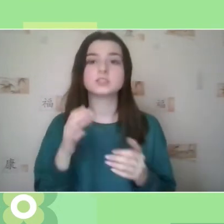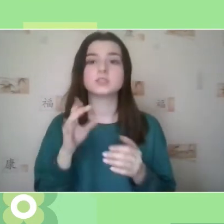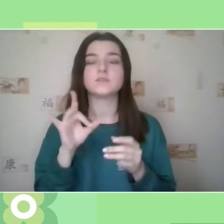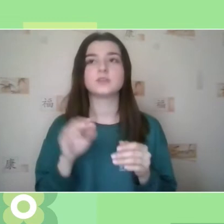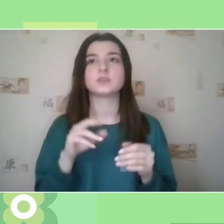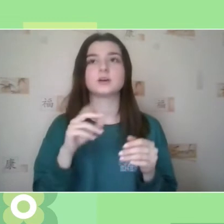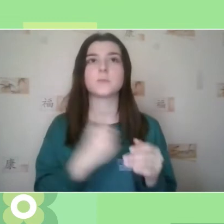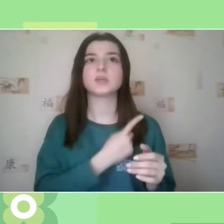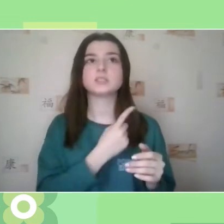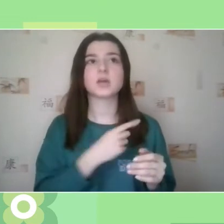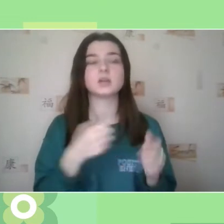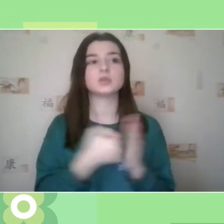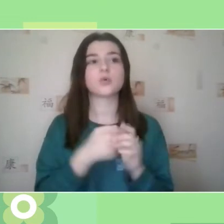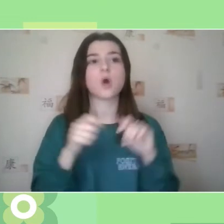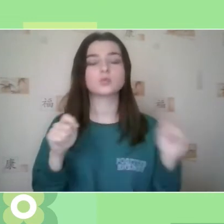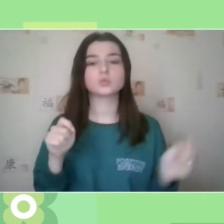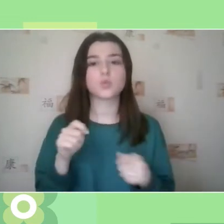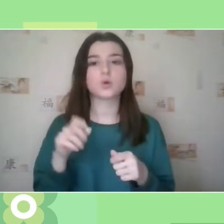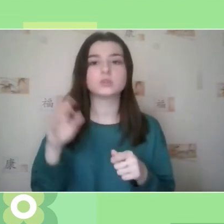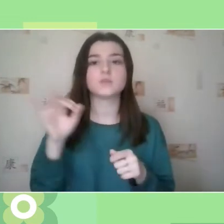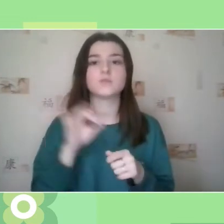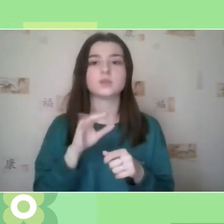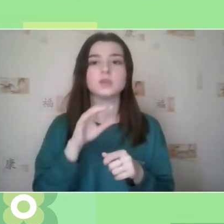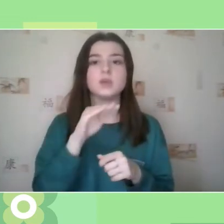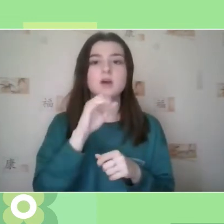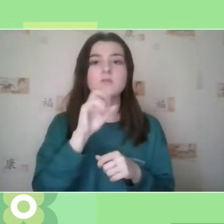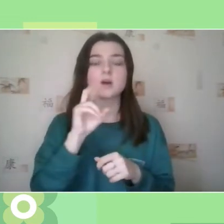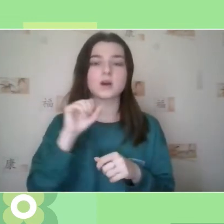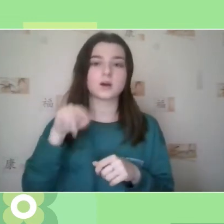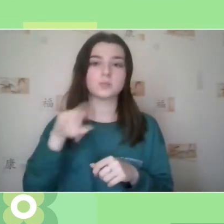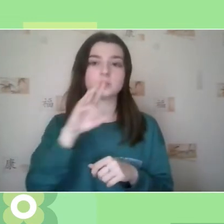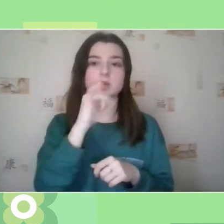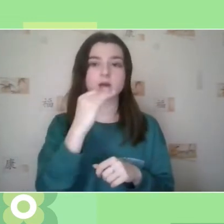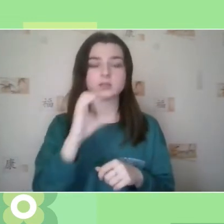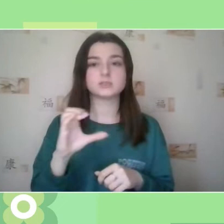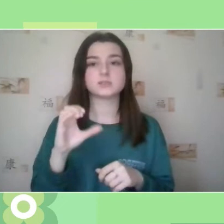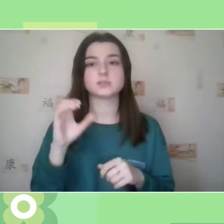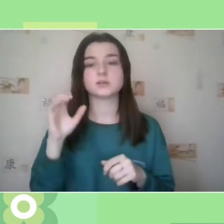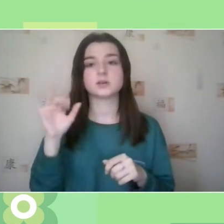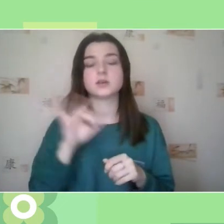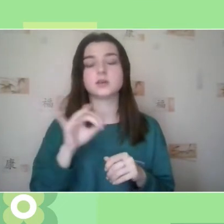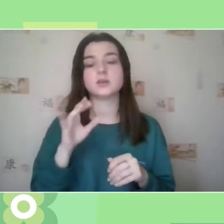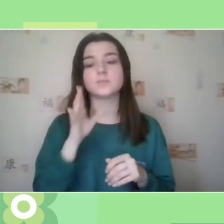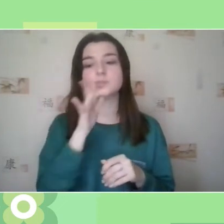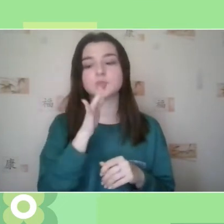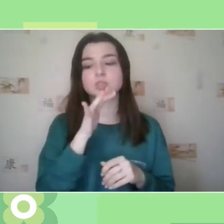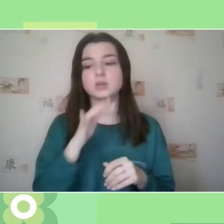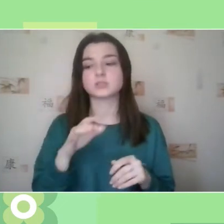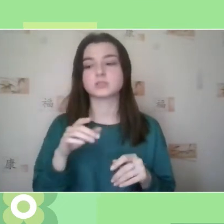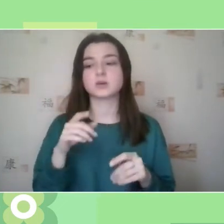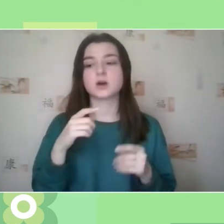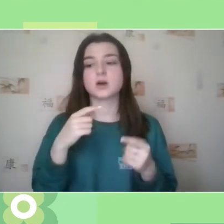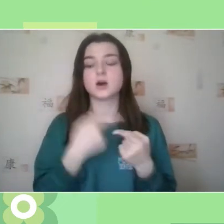до якихось fuck-up nights, наприклад, да? Добре, коли під час акції люди спілкуються між